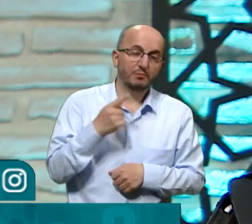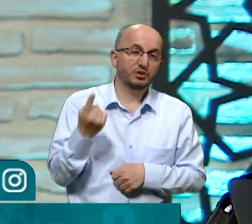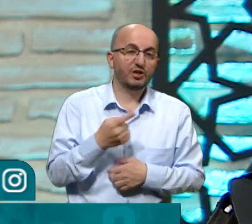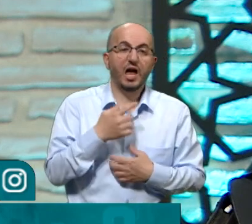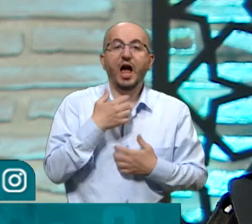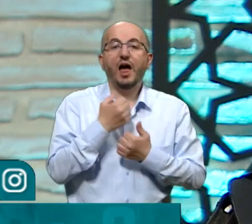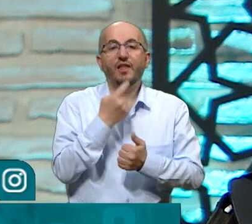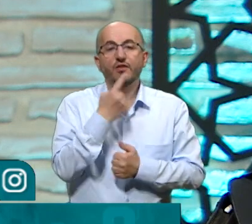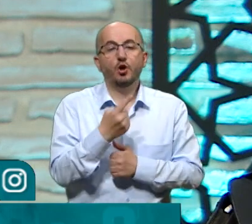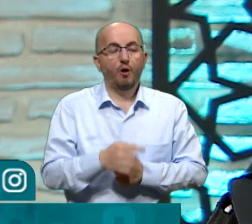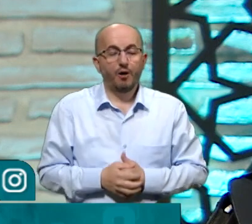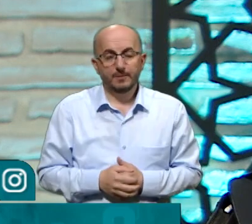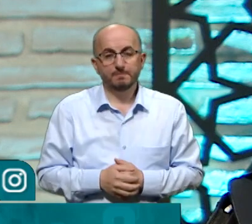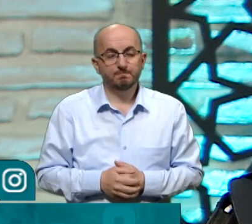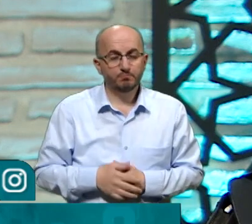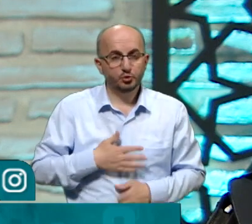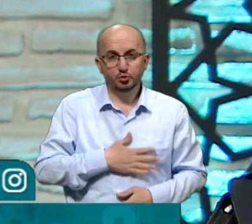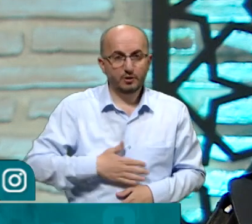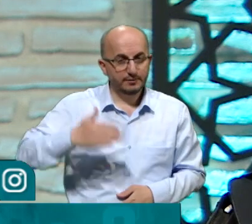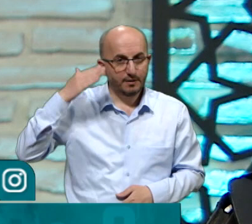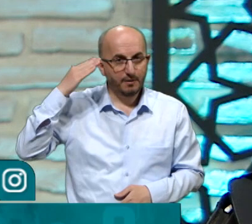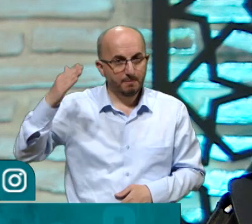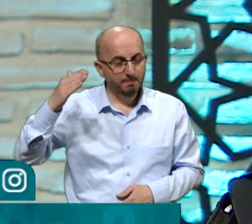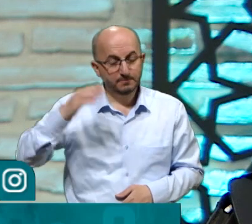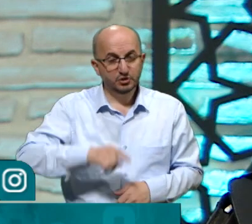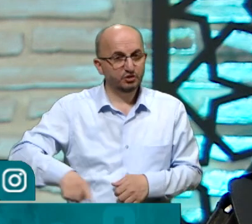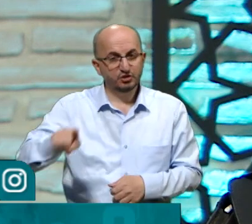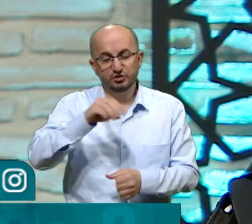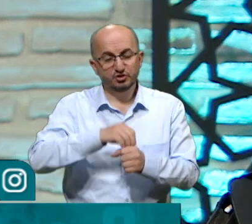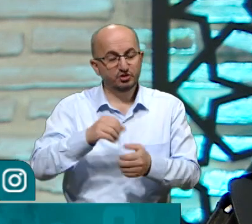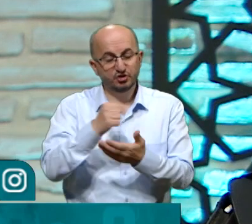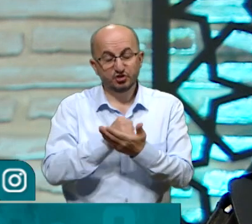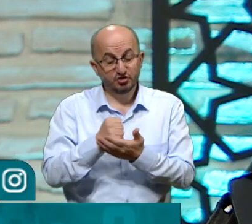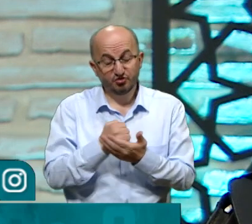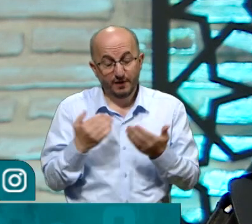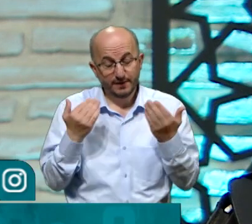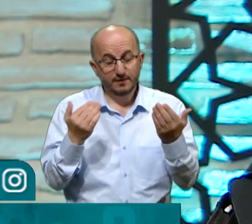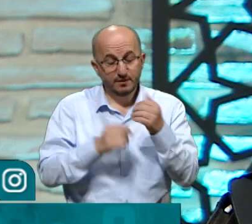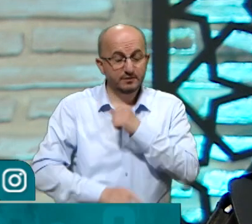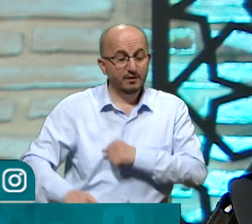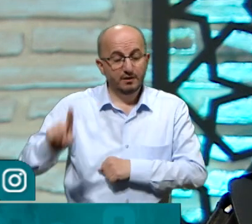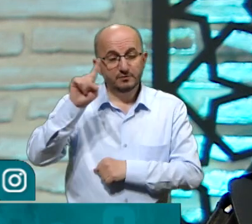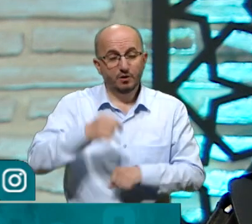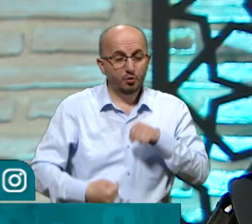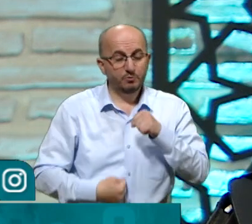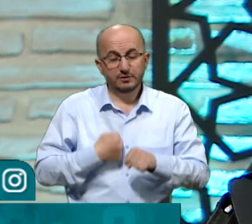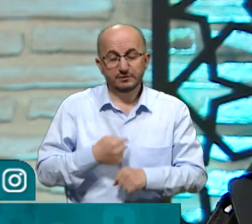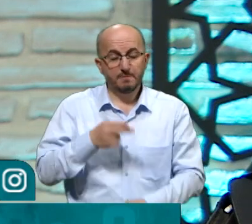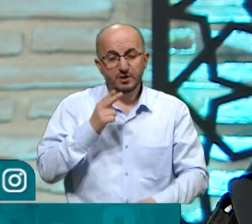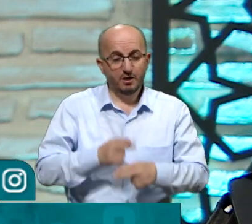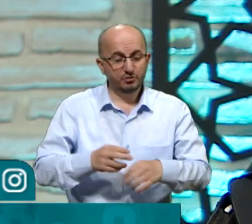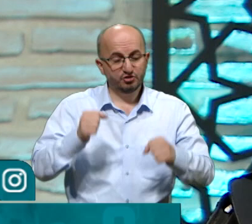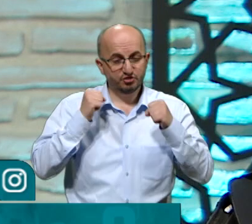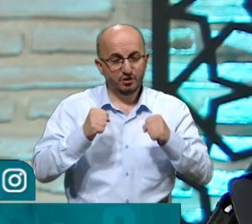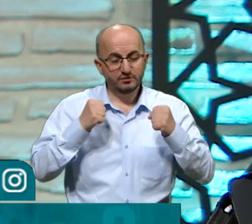ama bunu da soralım Elif Bursa Selam ediyoruz sizin için şifa dileriz Cenabı Allah'tan mide deriz ki bir an evvel